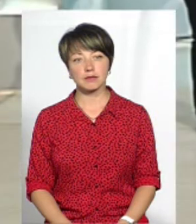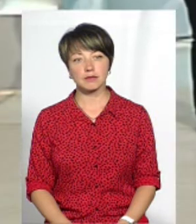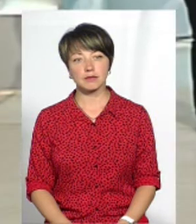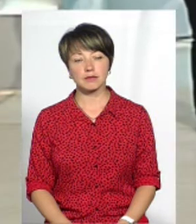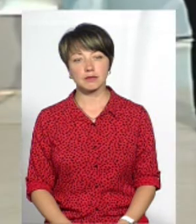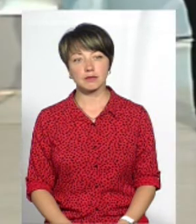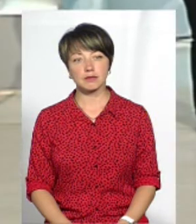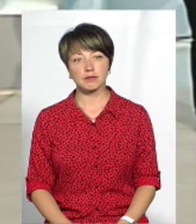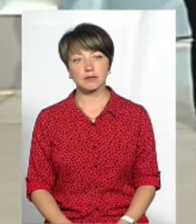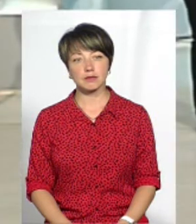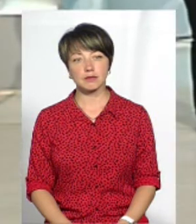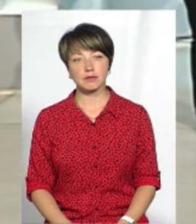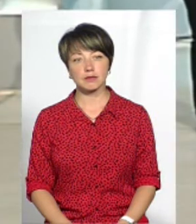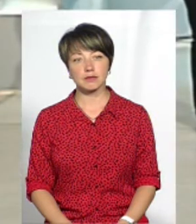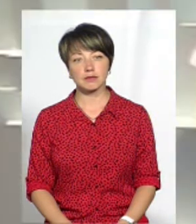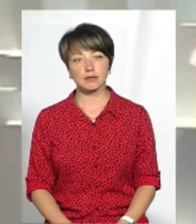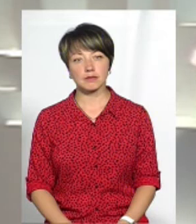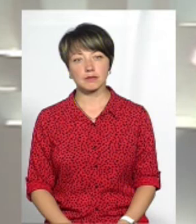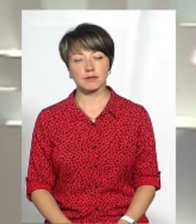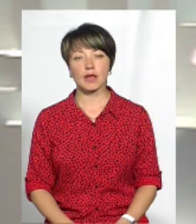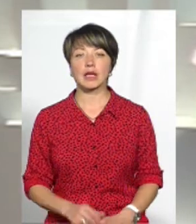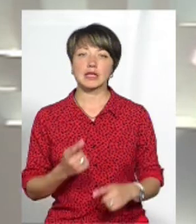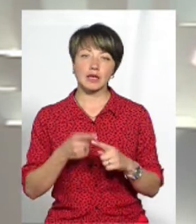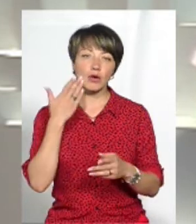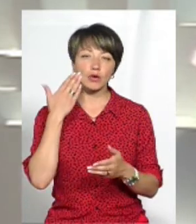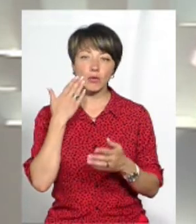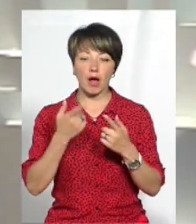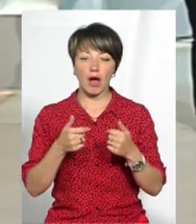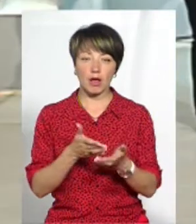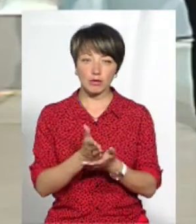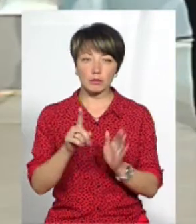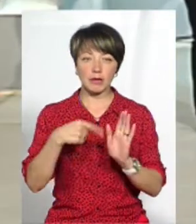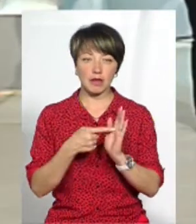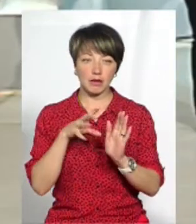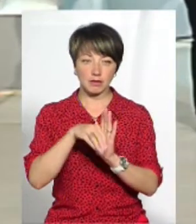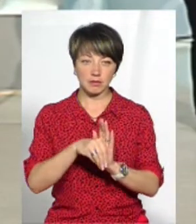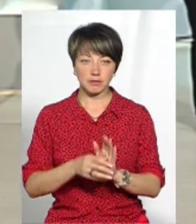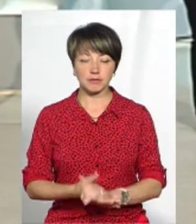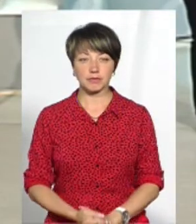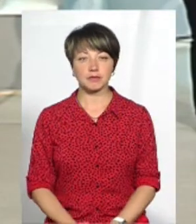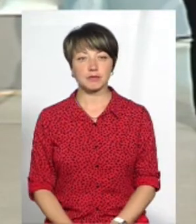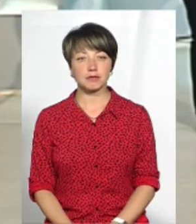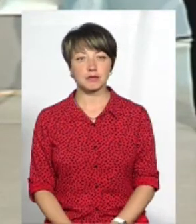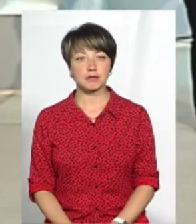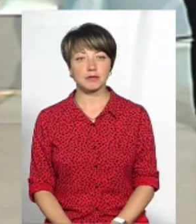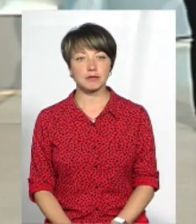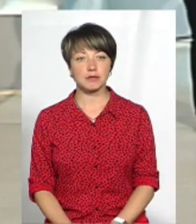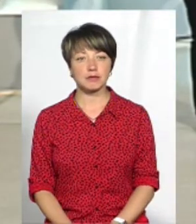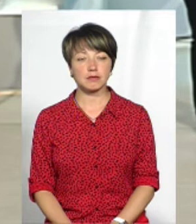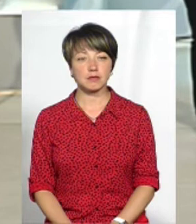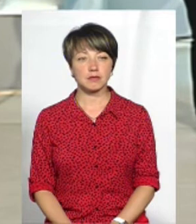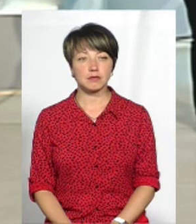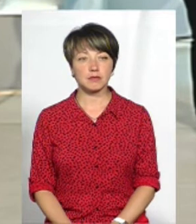Ну, це ми будемо говорити про... Ну, це орієнтовно галузі, а там буде питання. Зараз вибираєте галузь і з'явиться